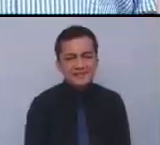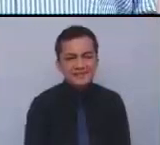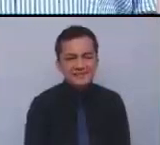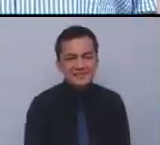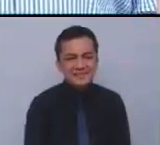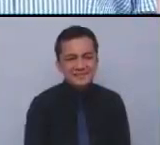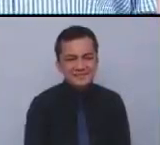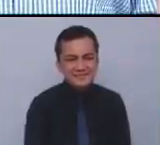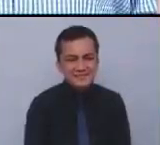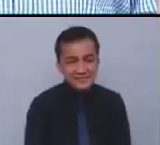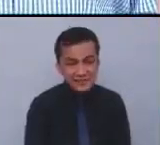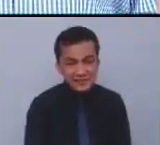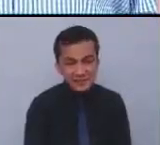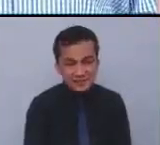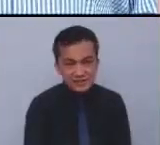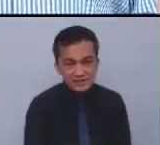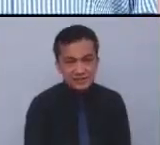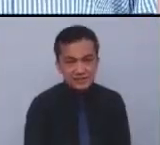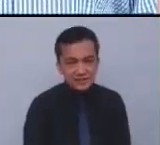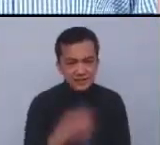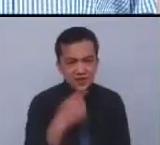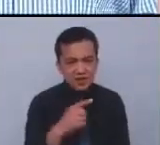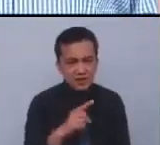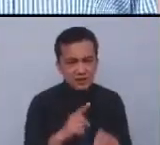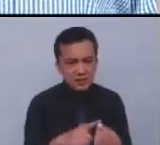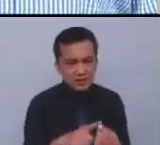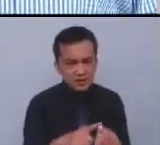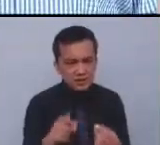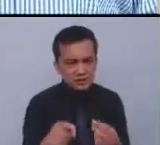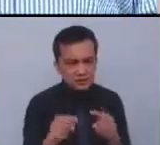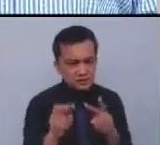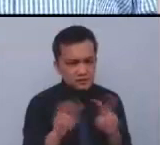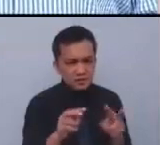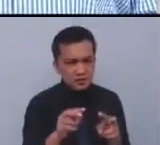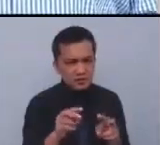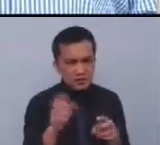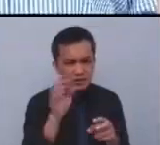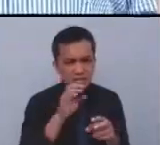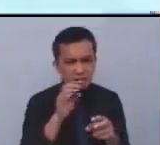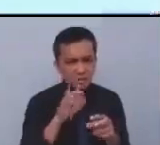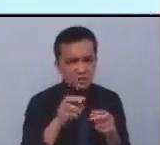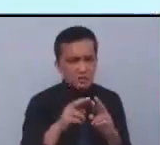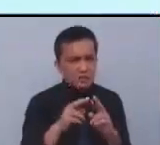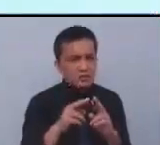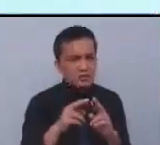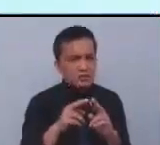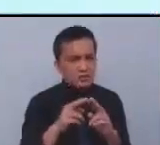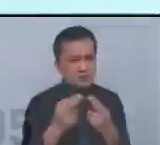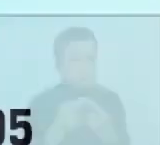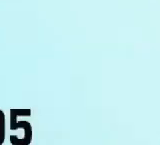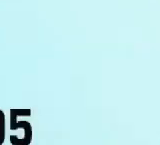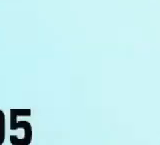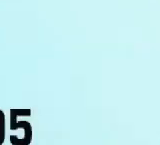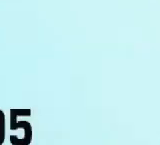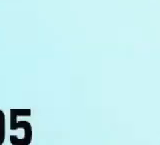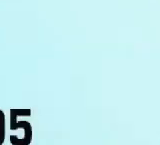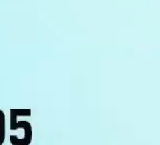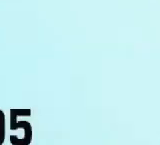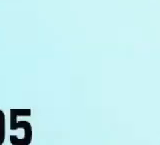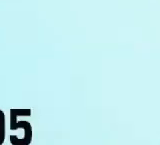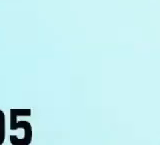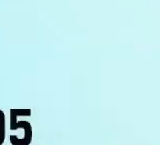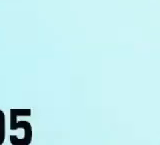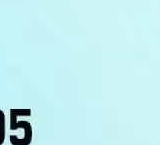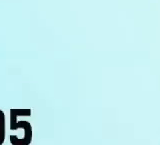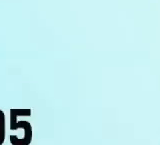Kami po ay nananawagan sa mga kaanak o sa mga nakakilala sa mga kaanak ni Rosana Domingues, 70 taong gulang na siya. Siya